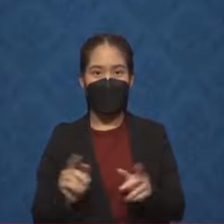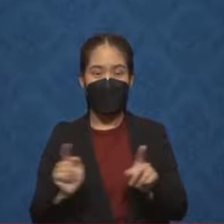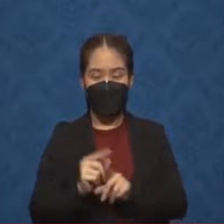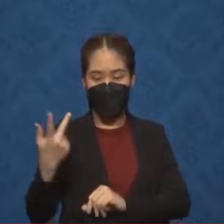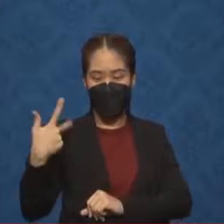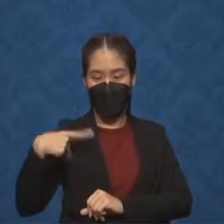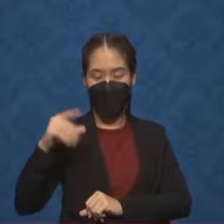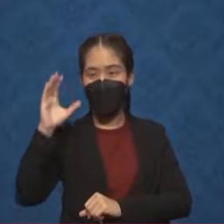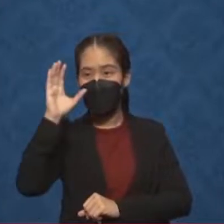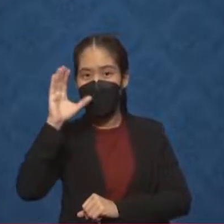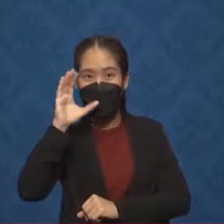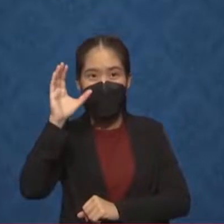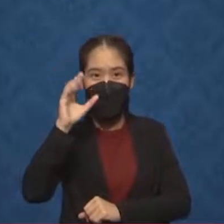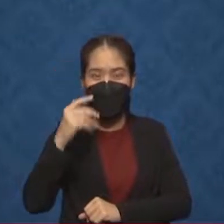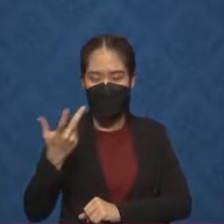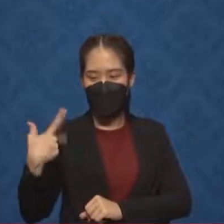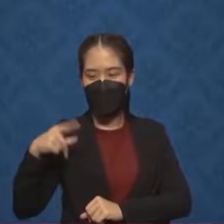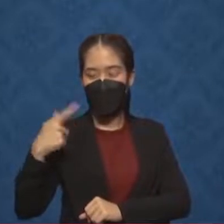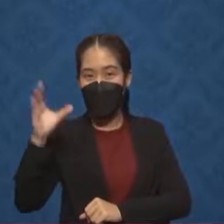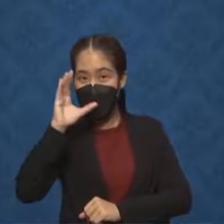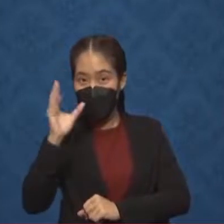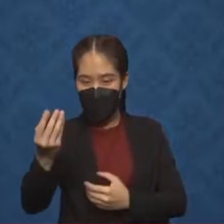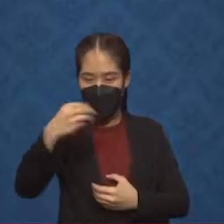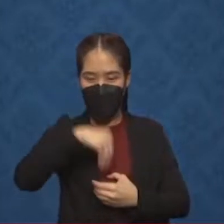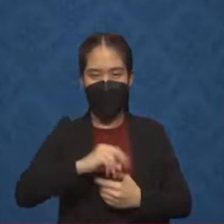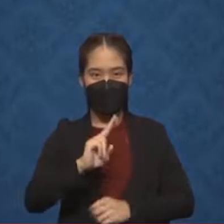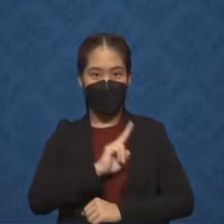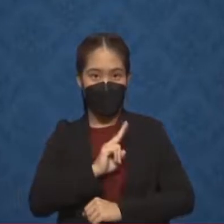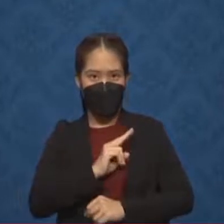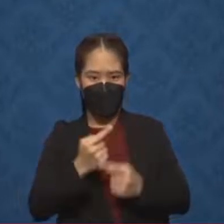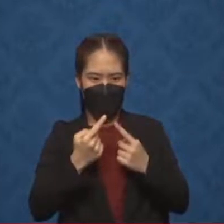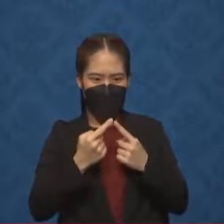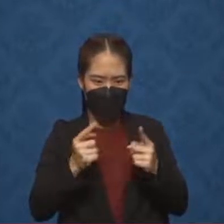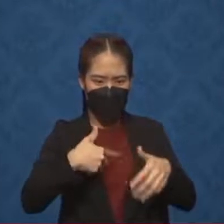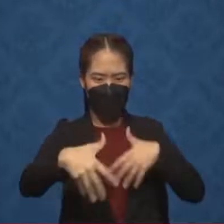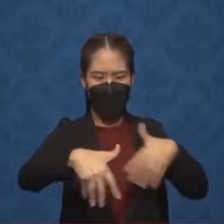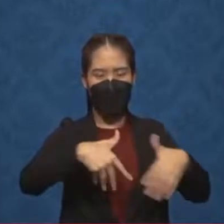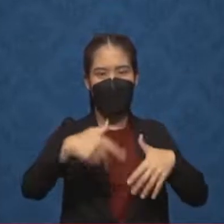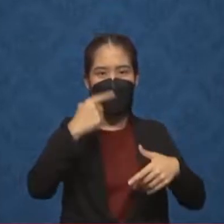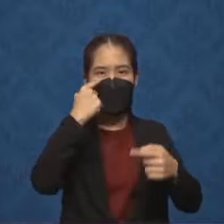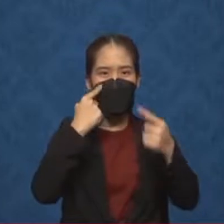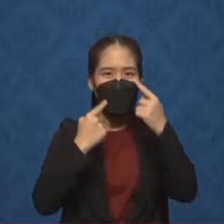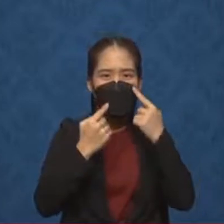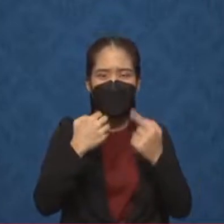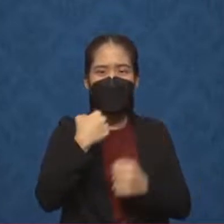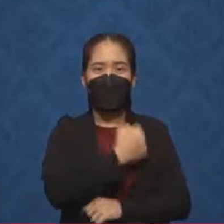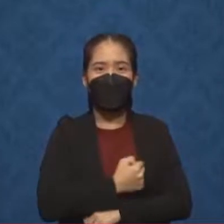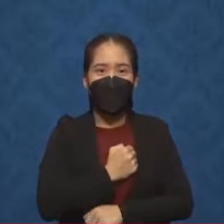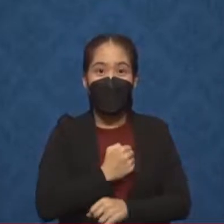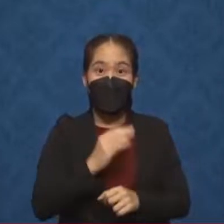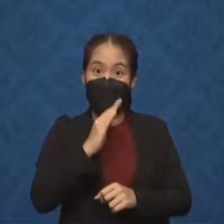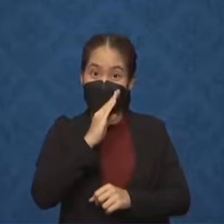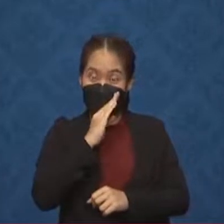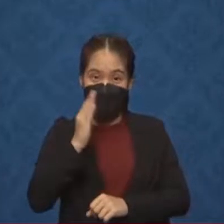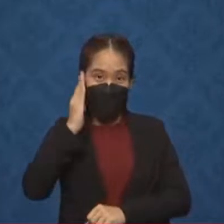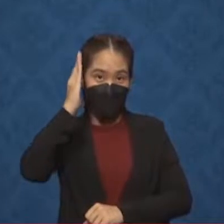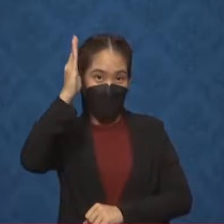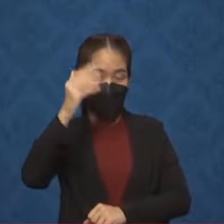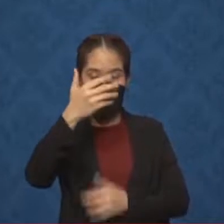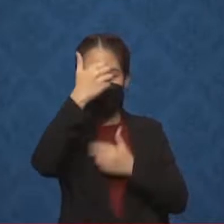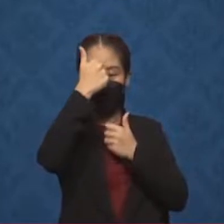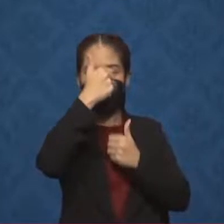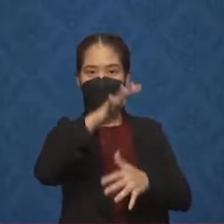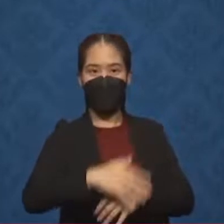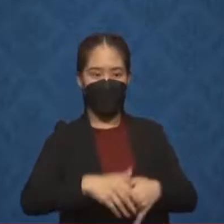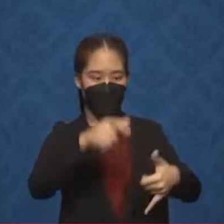กับประชาชนในเร่งหาวัคซีนที่มีประสิทธิภาพทั้งนี้ตนขอให้ชี้แจงว่าประเด็นว่าสิ่งแก้บิด 19นั้นมีปัญหา